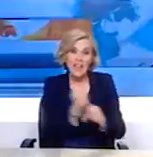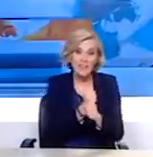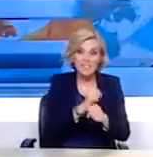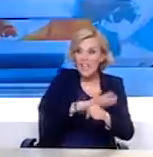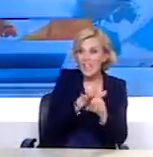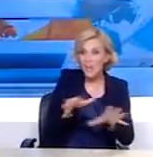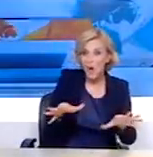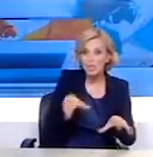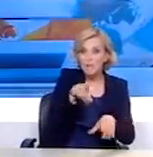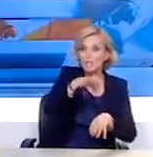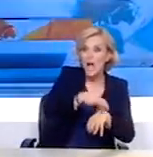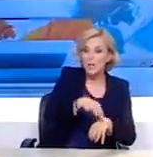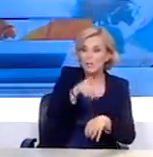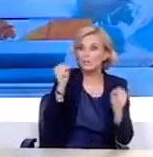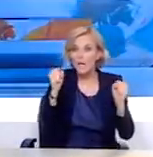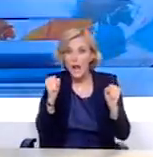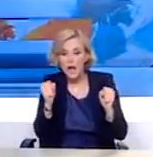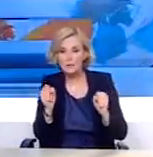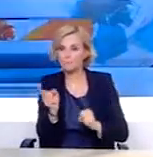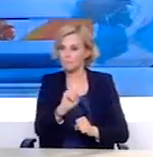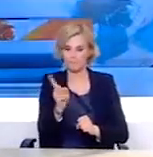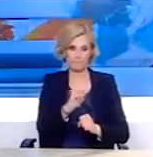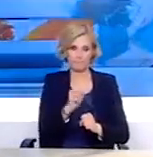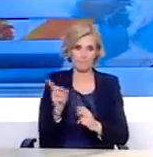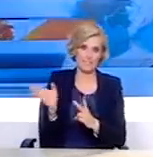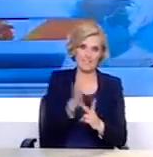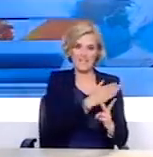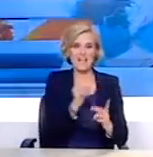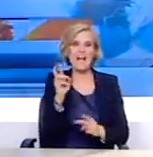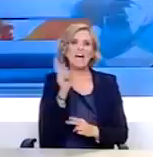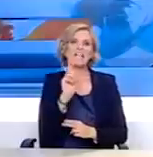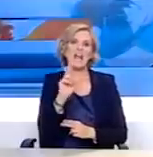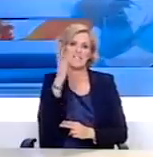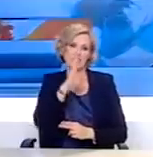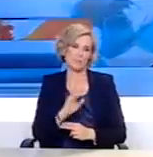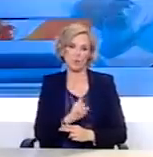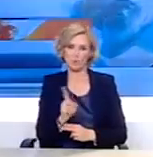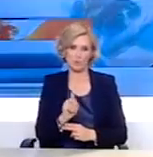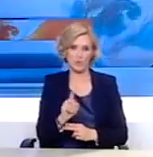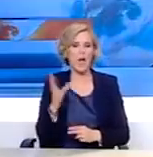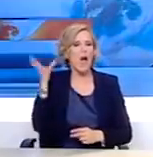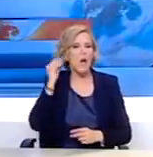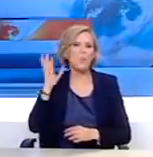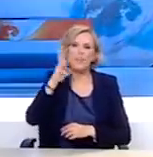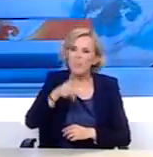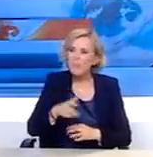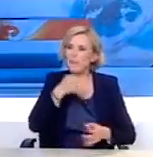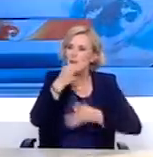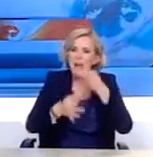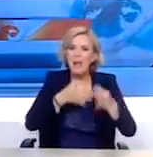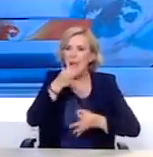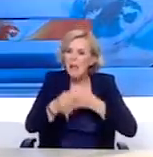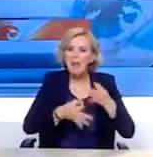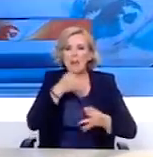ιό, είναι κοντά μας, μας βοηθούν όλους μας σαν κοινωνία να ξεπεράσουμε το πρόβλημα. Αυτή είναι η δικιά μου τουλάχιστον τοποθέτηση. Ακούγεται όλο και περισσότερο